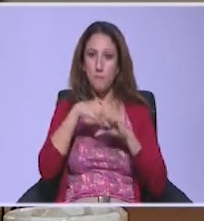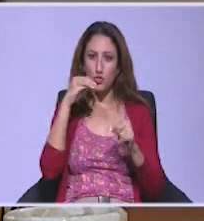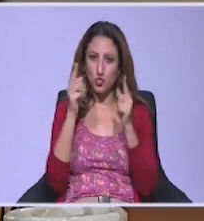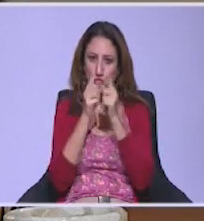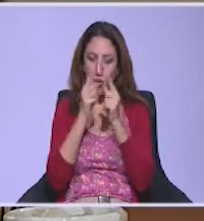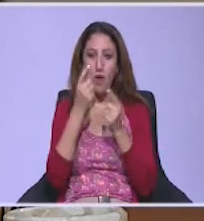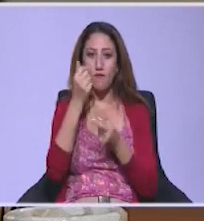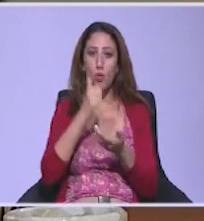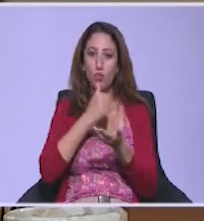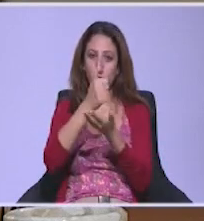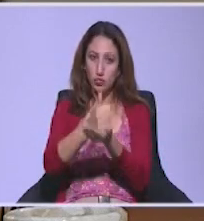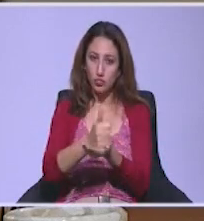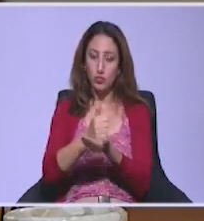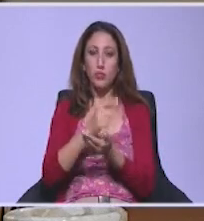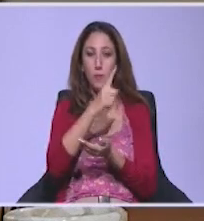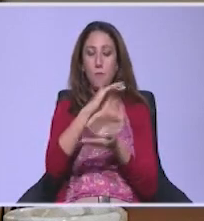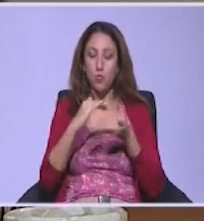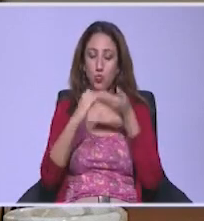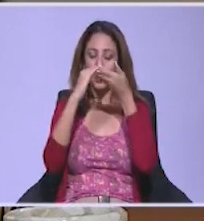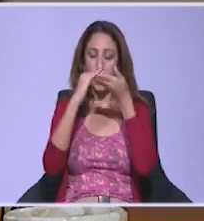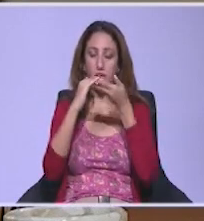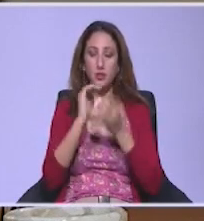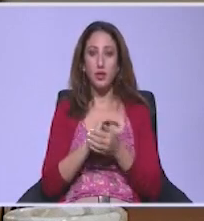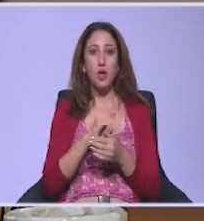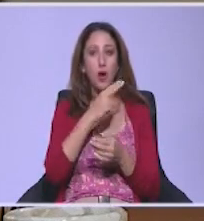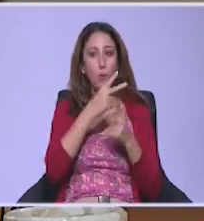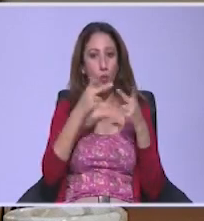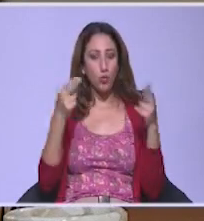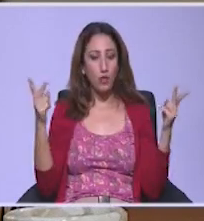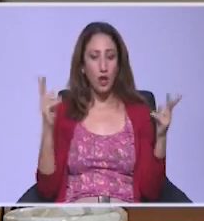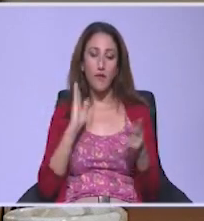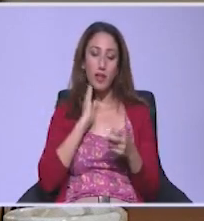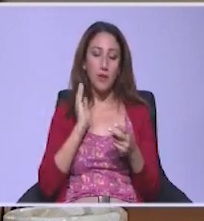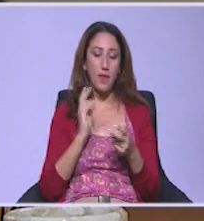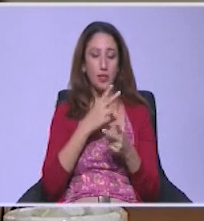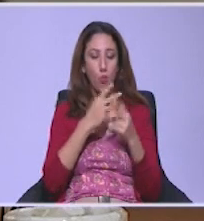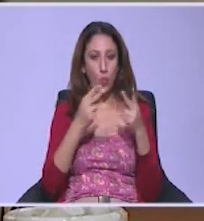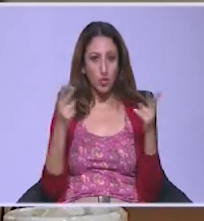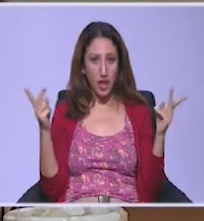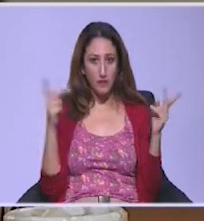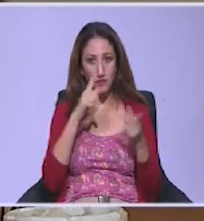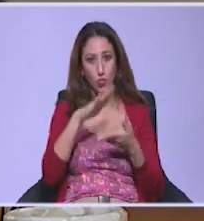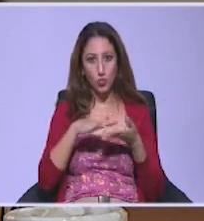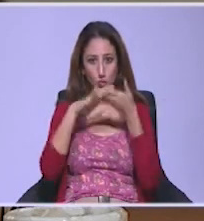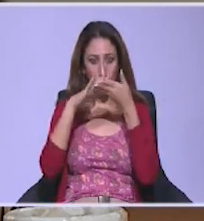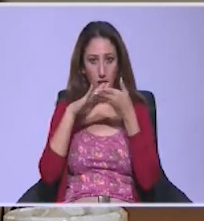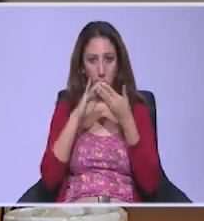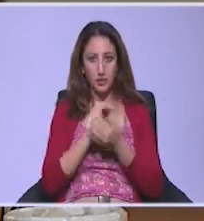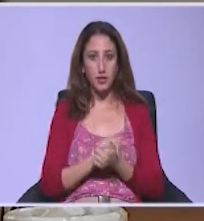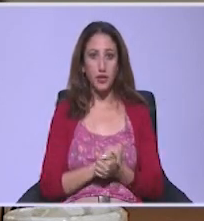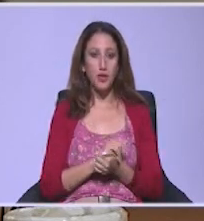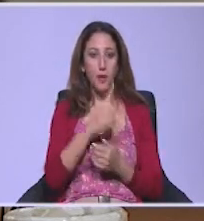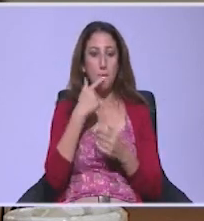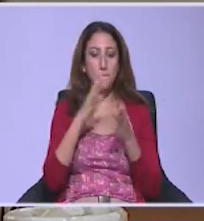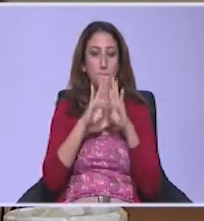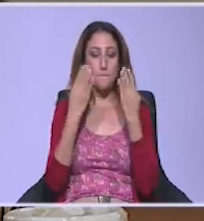الصغيرة ومتناهية الصغر. جميع أنواع الخدمات بنقدمها لكم في برنامج اللي هو يعد أكبر بوابة خير